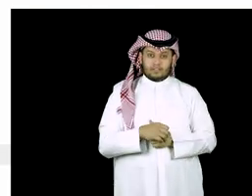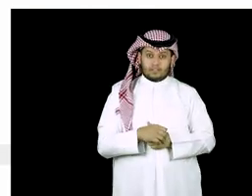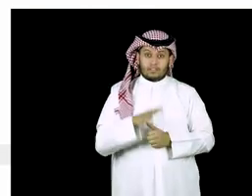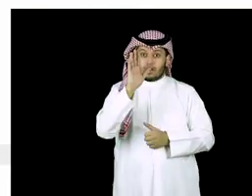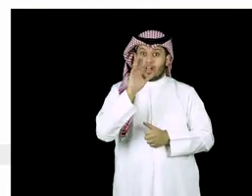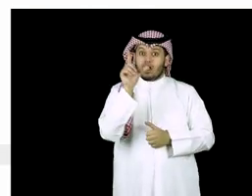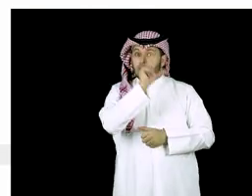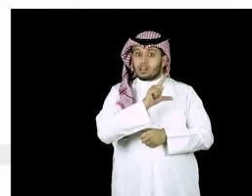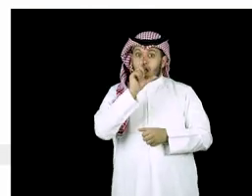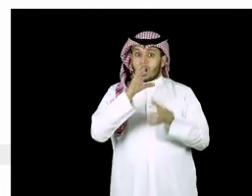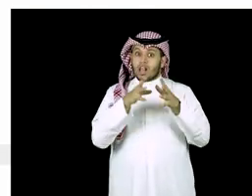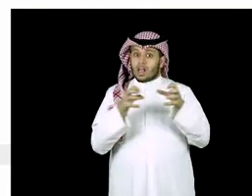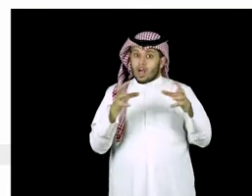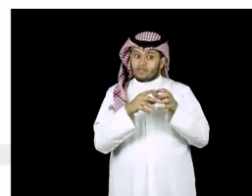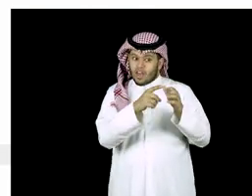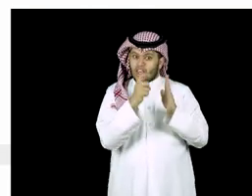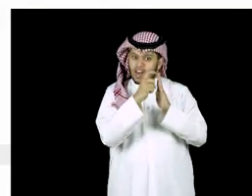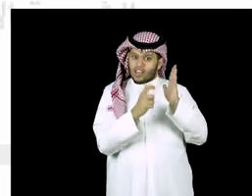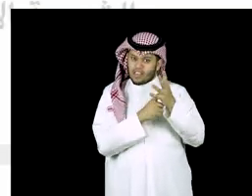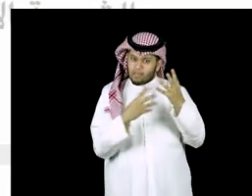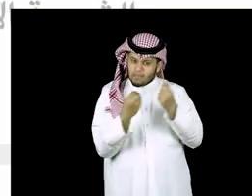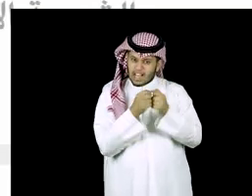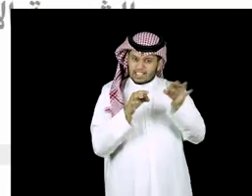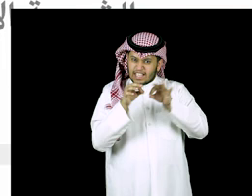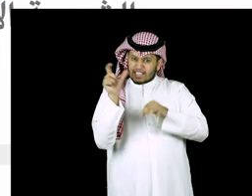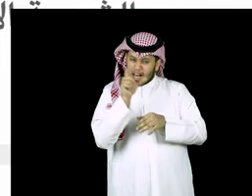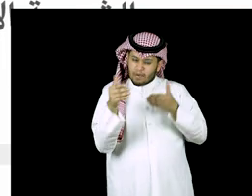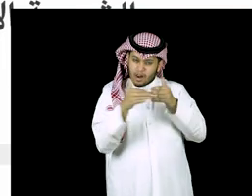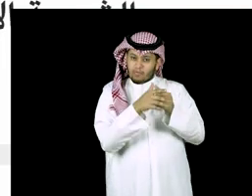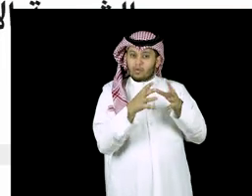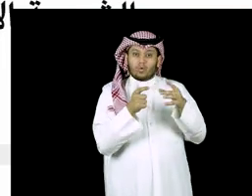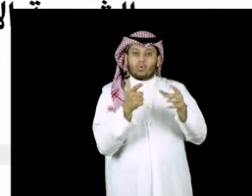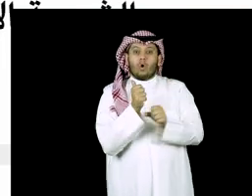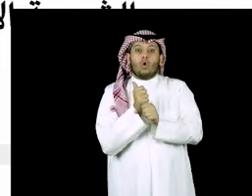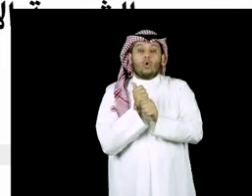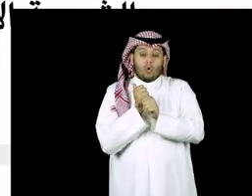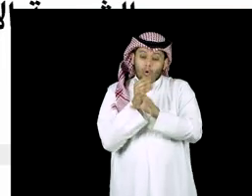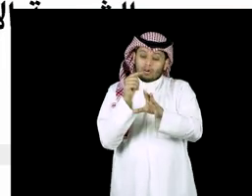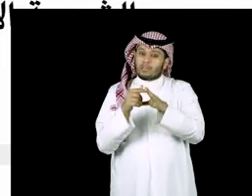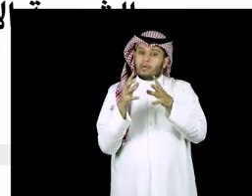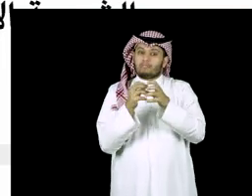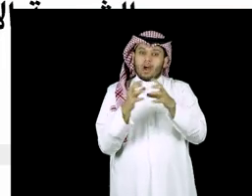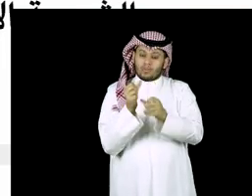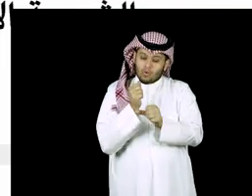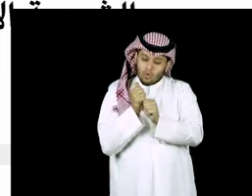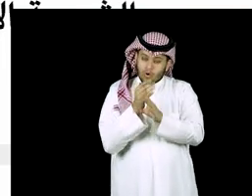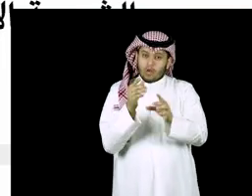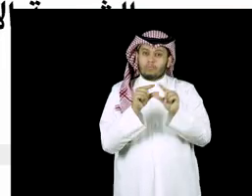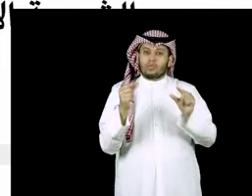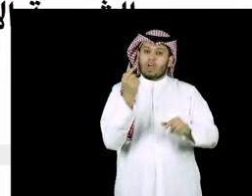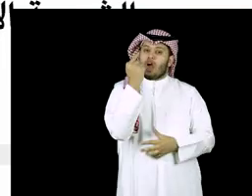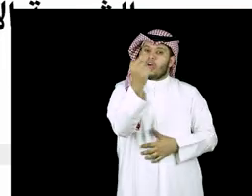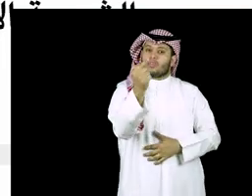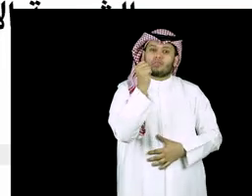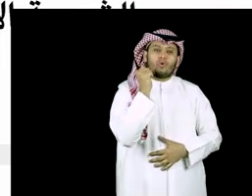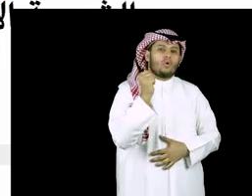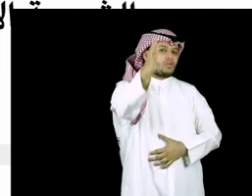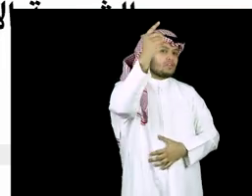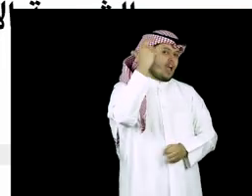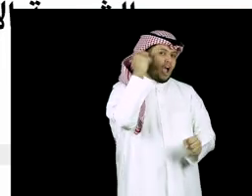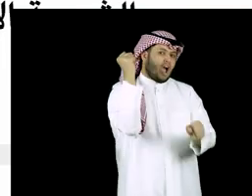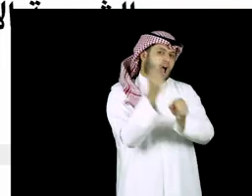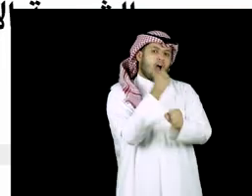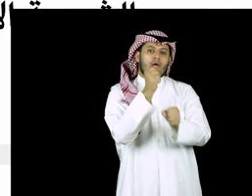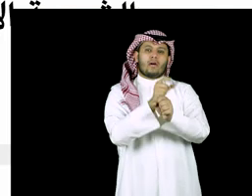التعريف الاصطلاحي الأقرب للنظام السياسي الإسلامي: الحرية هي الإذن للإنسان بالتصرف